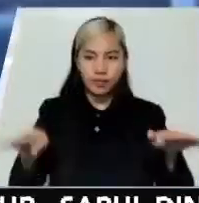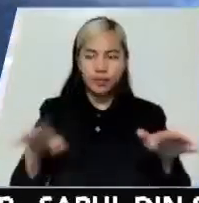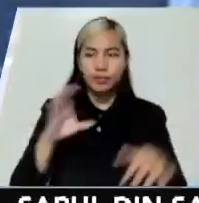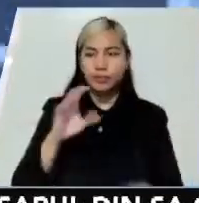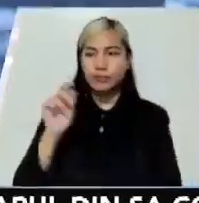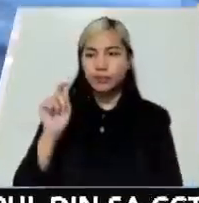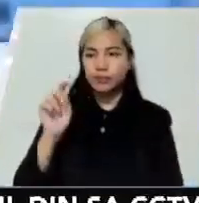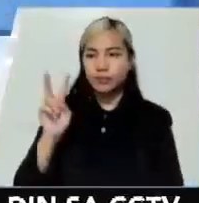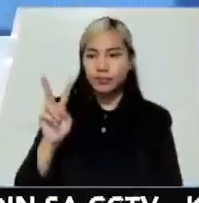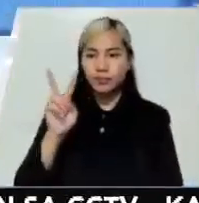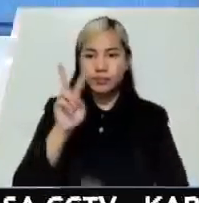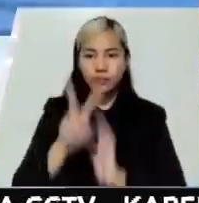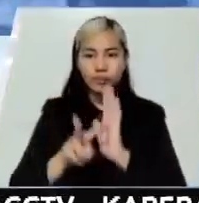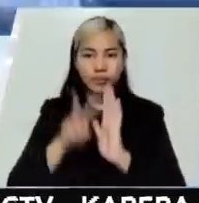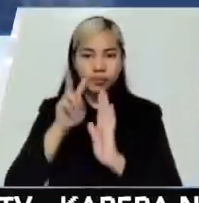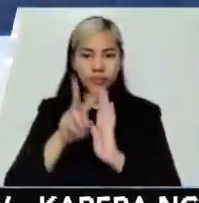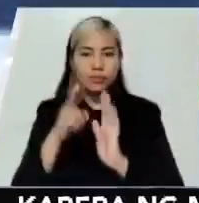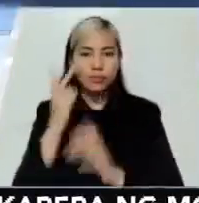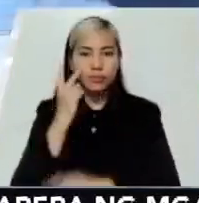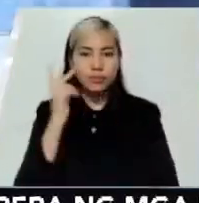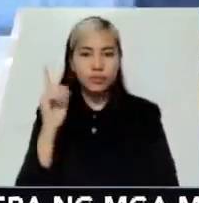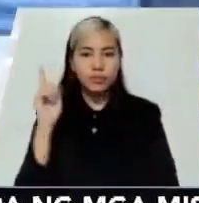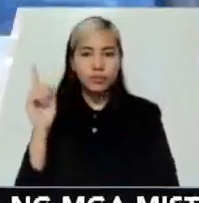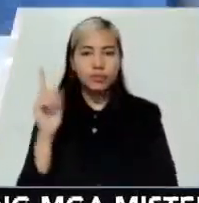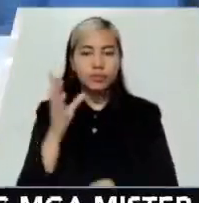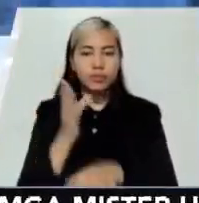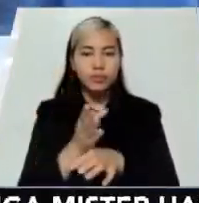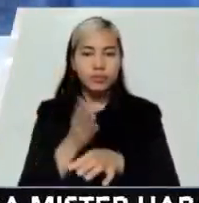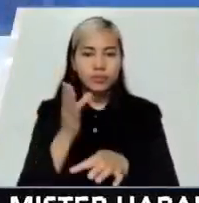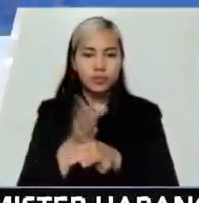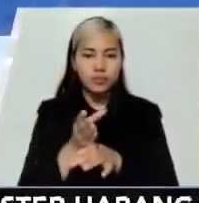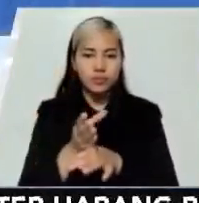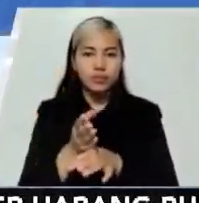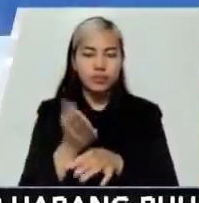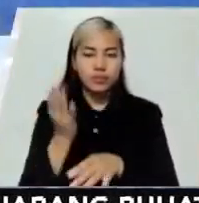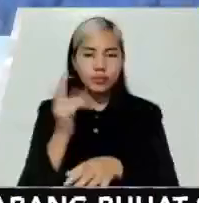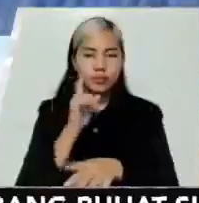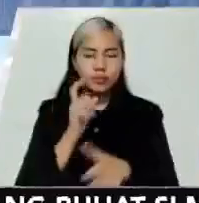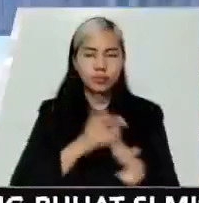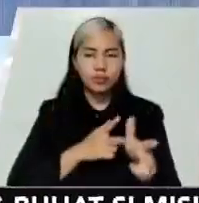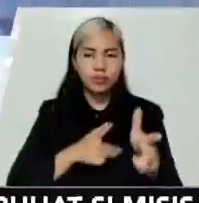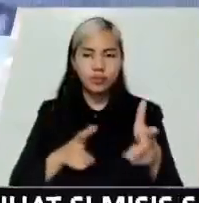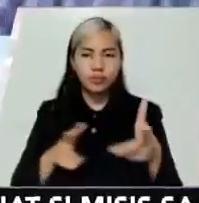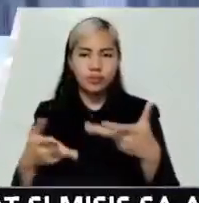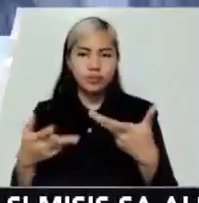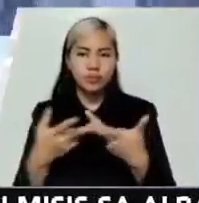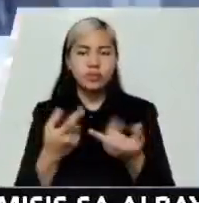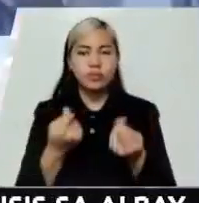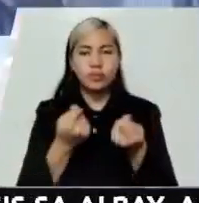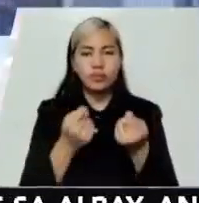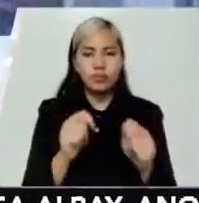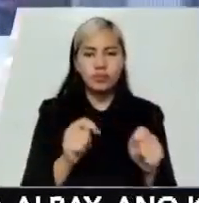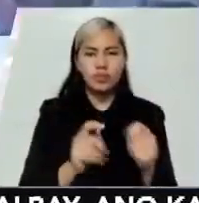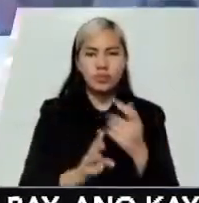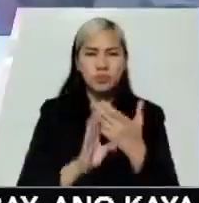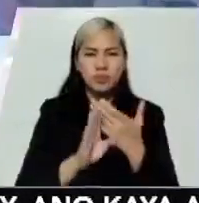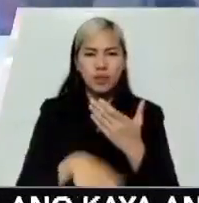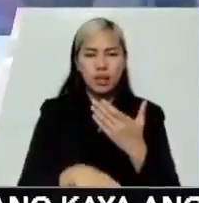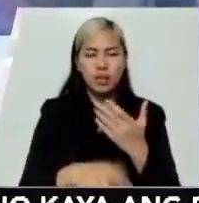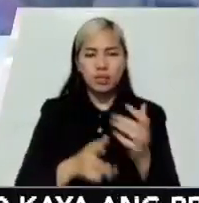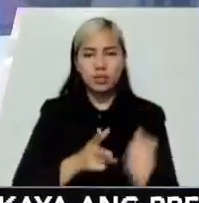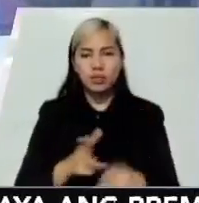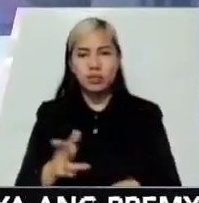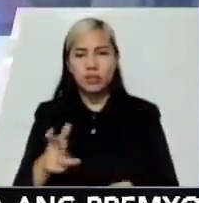ng traffic personnel ang kotseng yan matapos mag-counterflow. Sinubukan ng driver na bumalik sa kanyang lane pero nakabundol naman